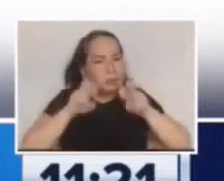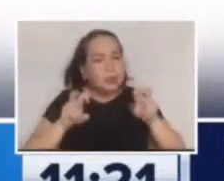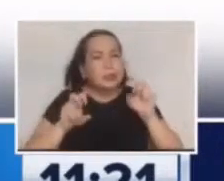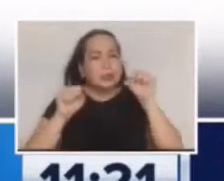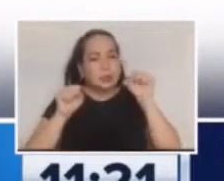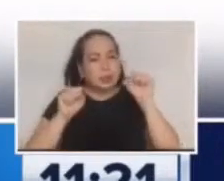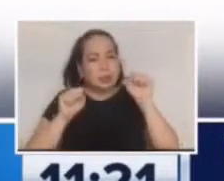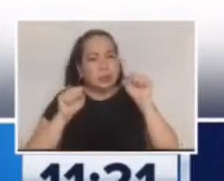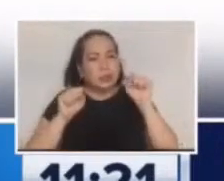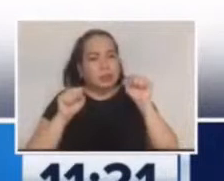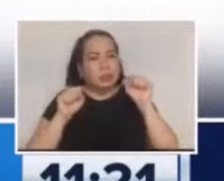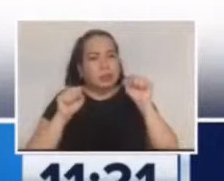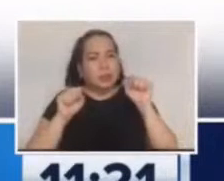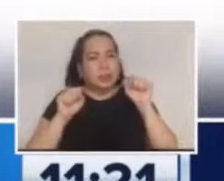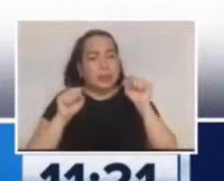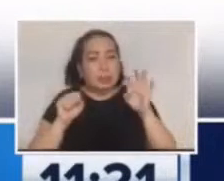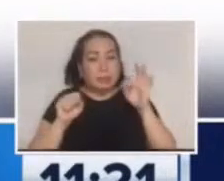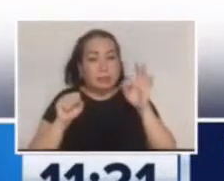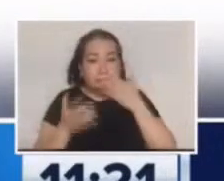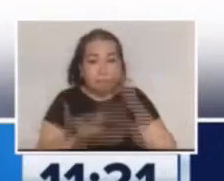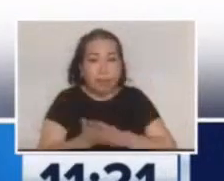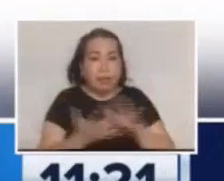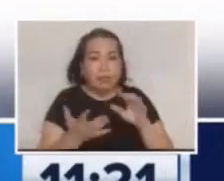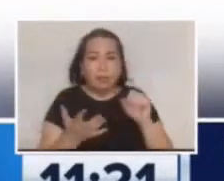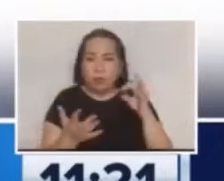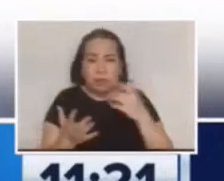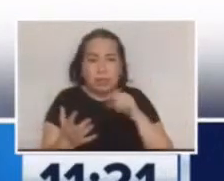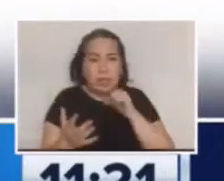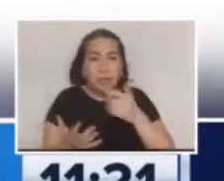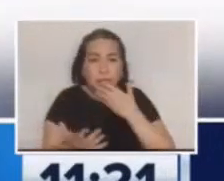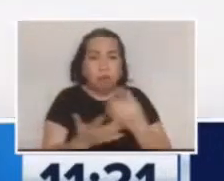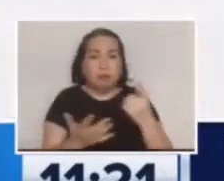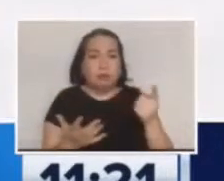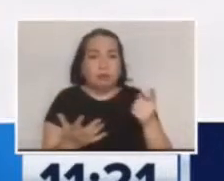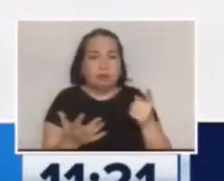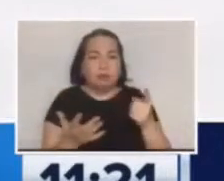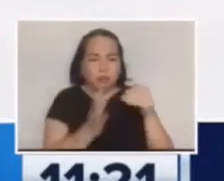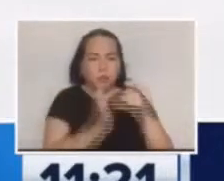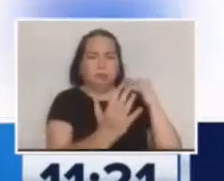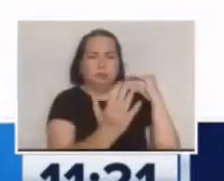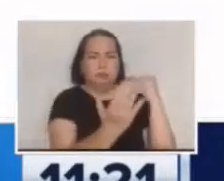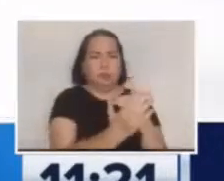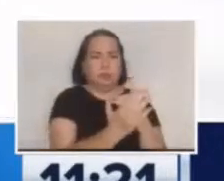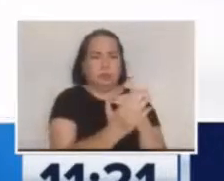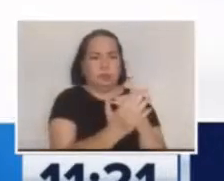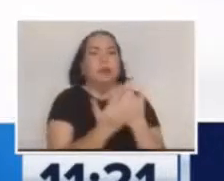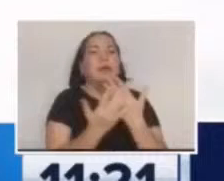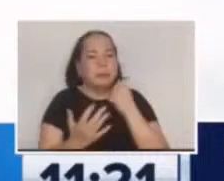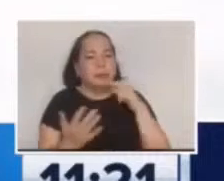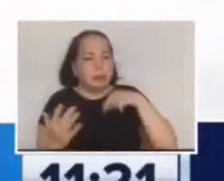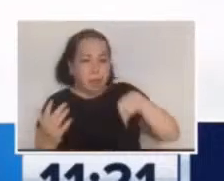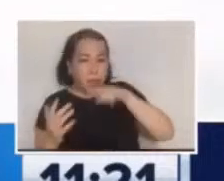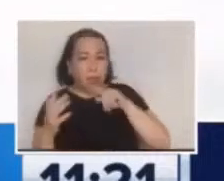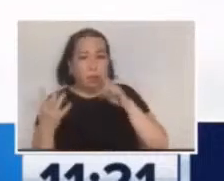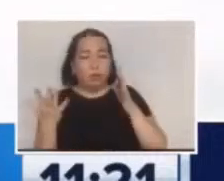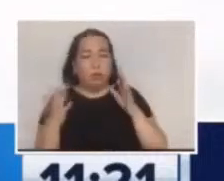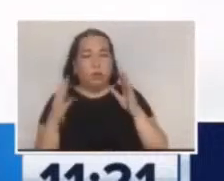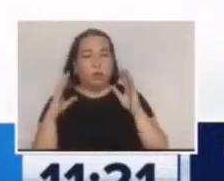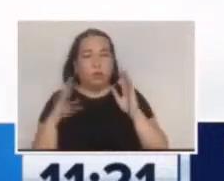are all consistent with our curriculum and standards. Pero syempre, yung pagpunta